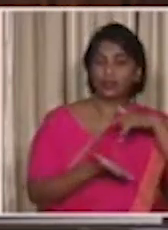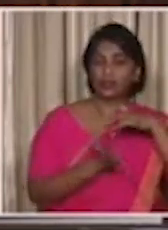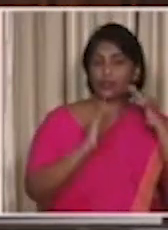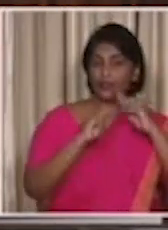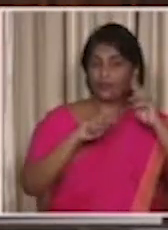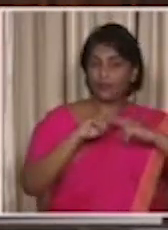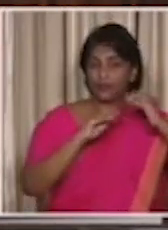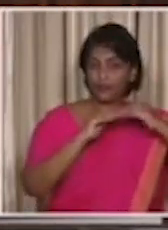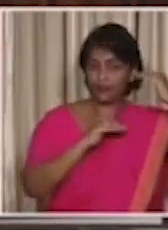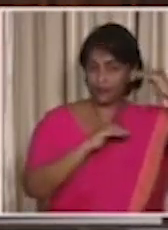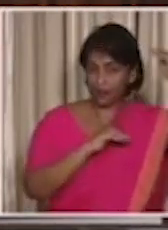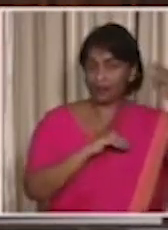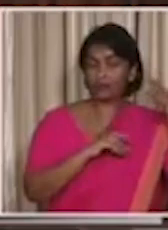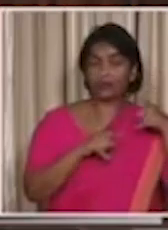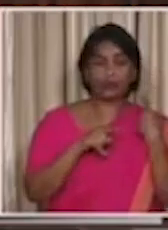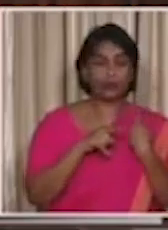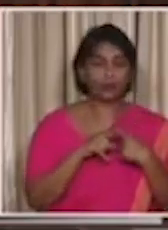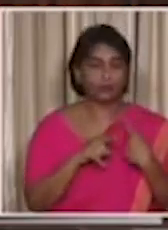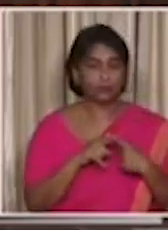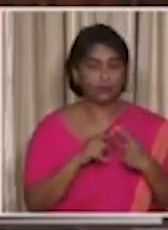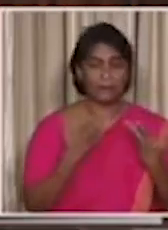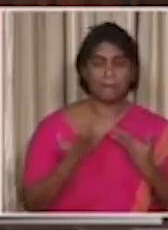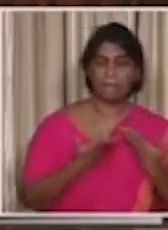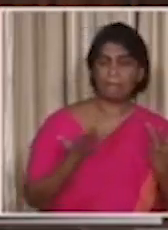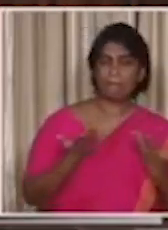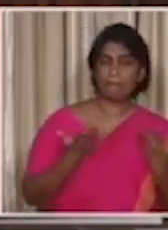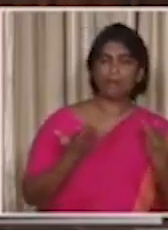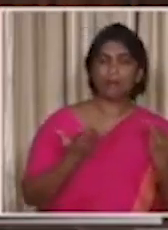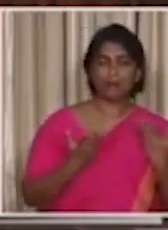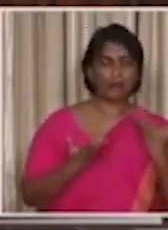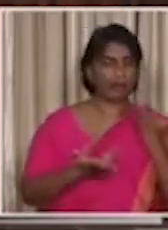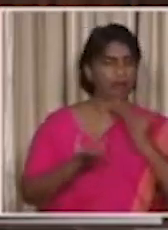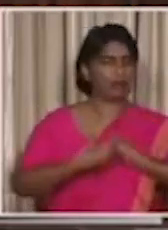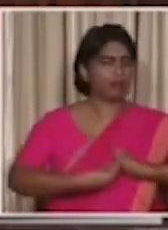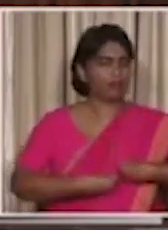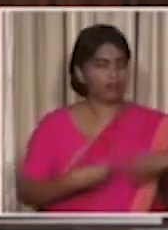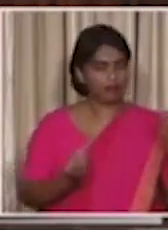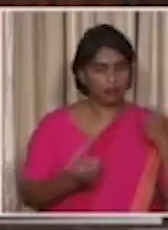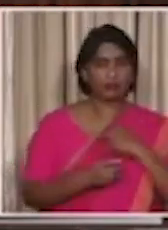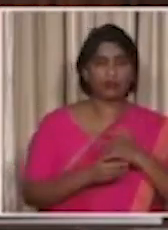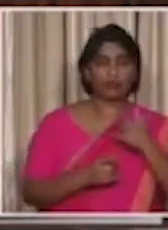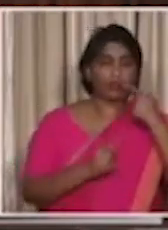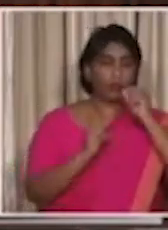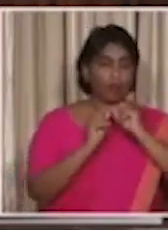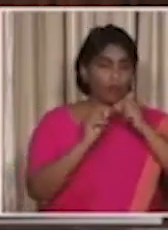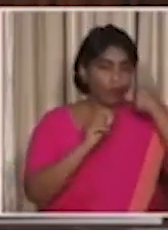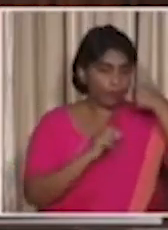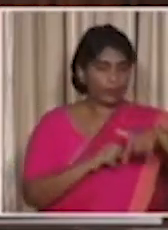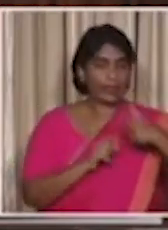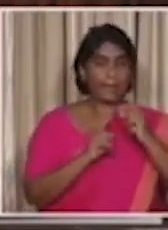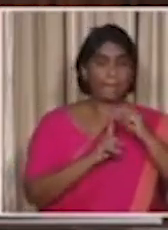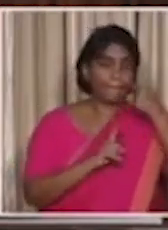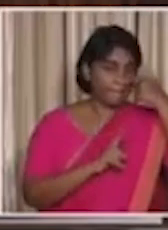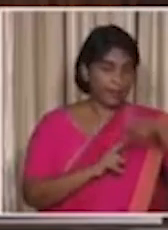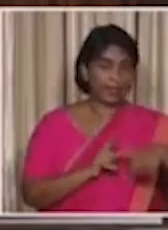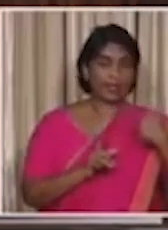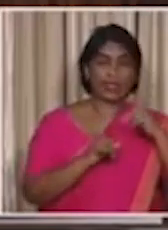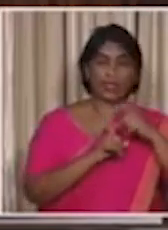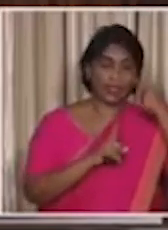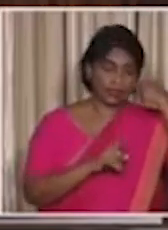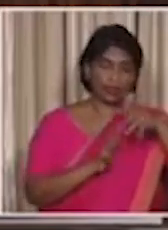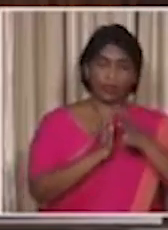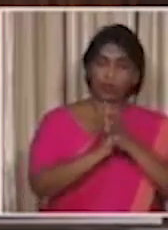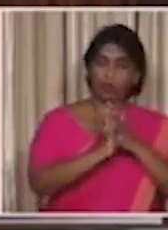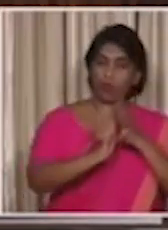නිවාසවල වැසියන් ඉවුම් පිහුම් කරගන්නට බැඩුව නන්නත්තර වෙලා භූමි තෙල් පෙට්‍රල් ඩීසල් පෝලිම් වල